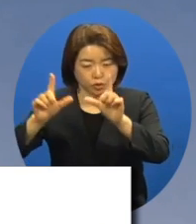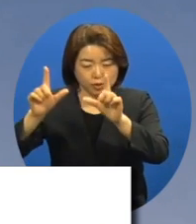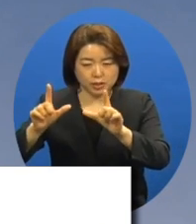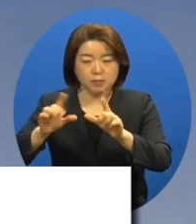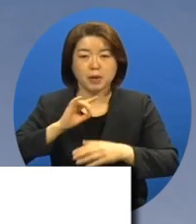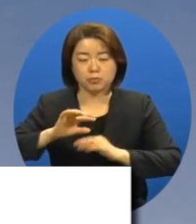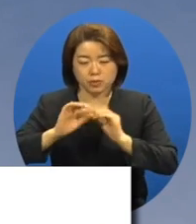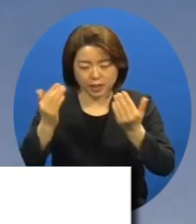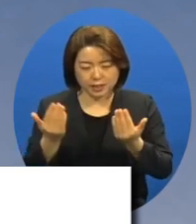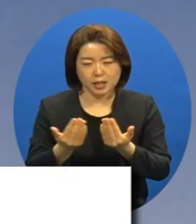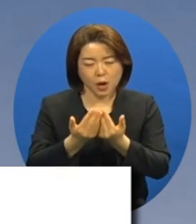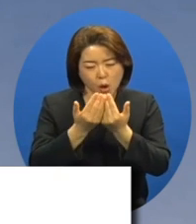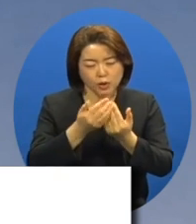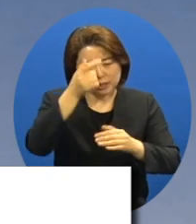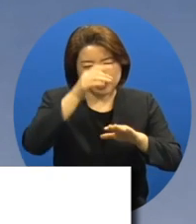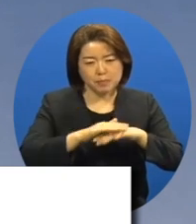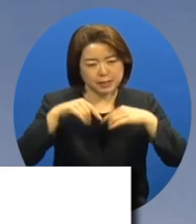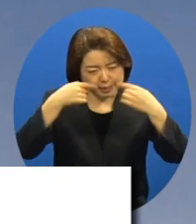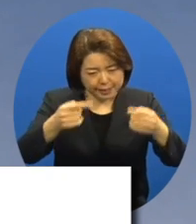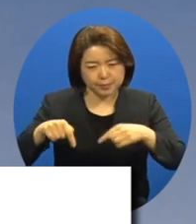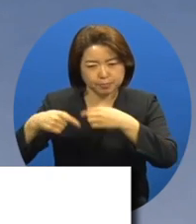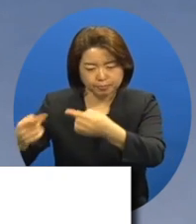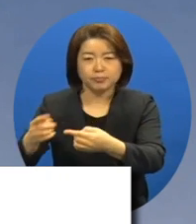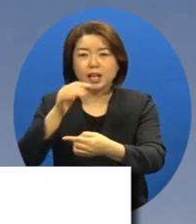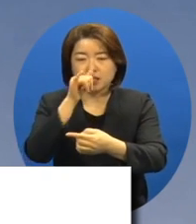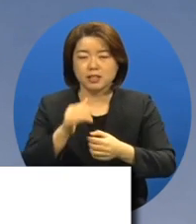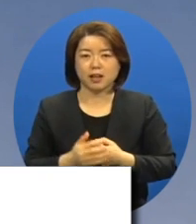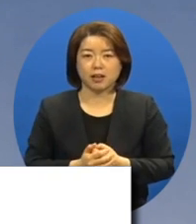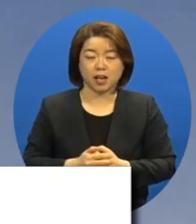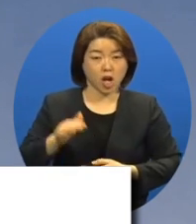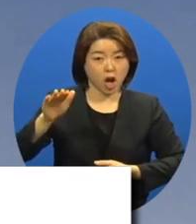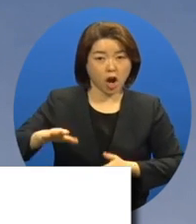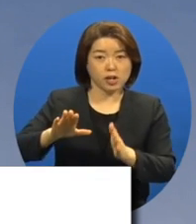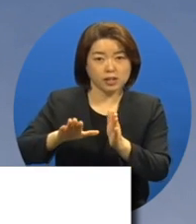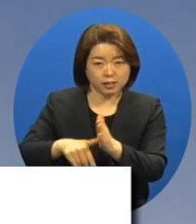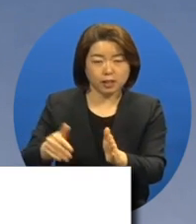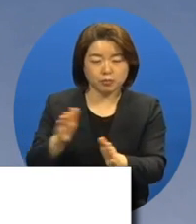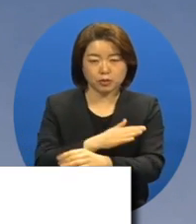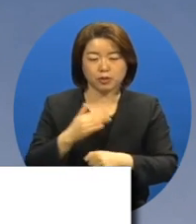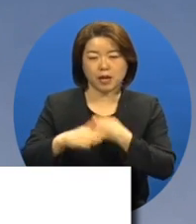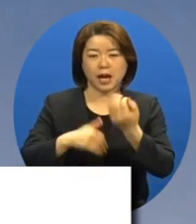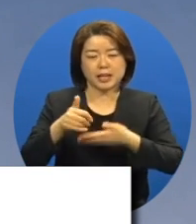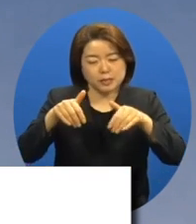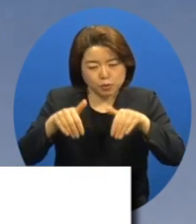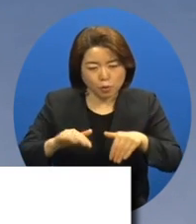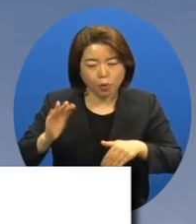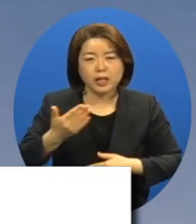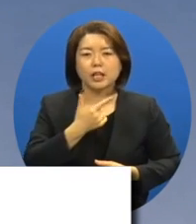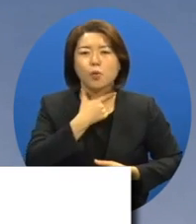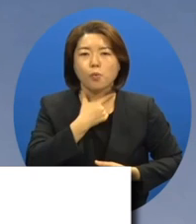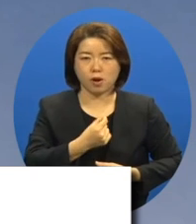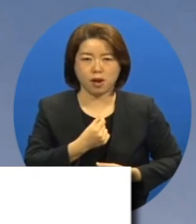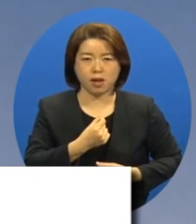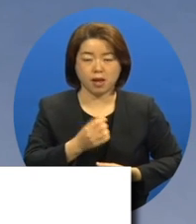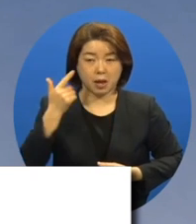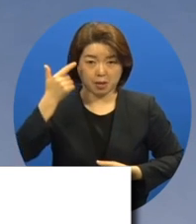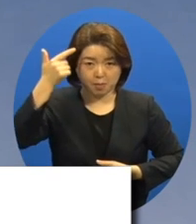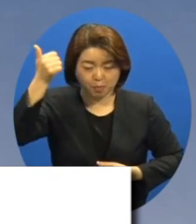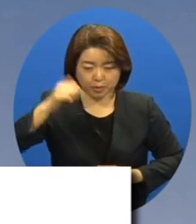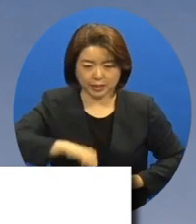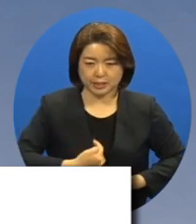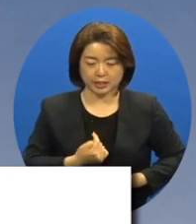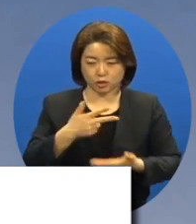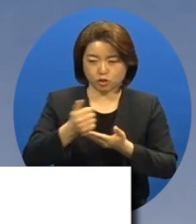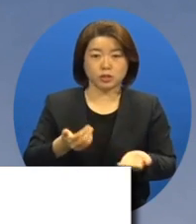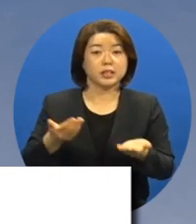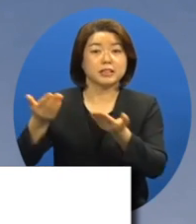예배 다 참석 아 그는 어려서부터 하나님의 종이 되기를 원해서 목사로 그렇게 자기 자신을